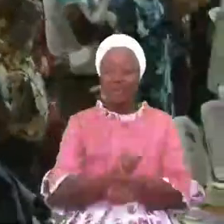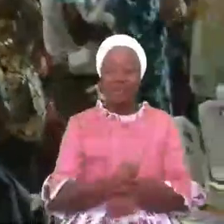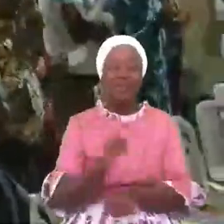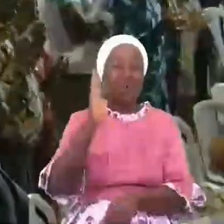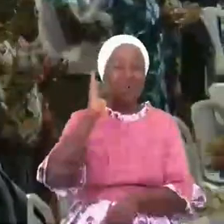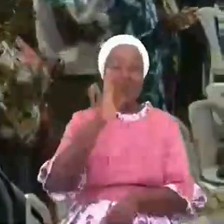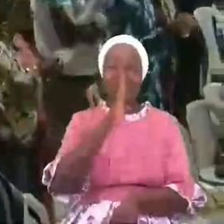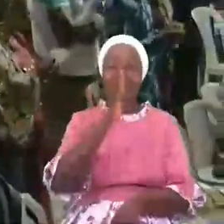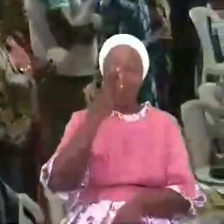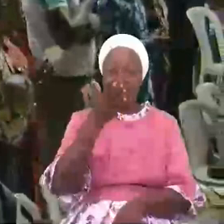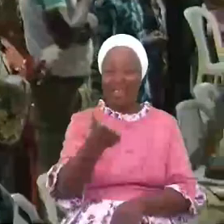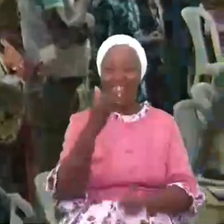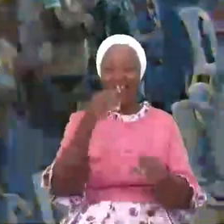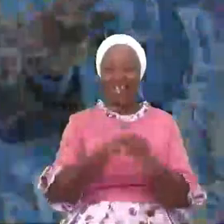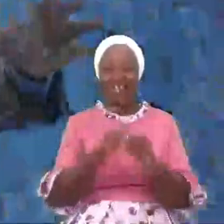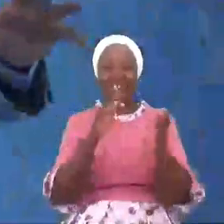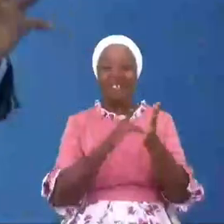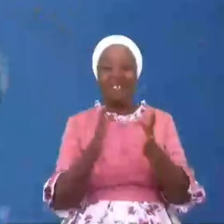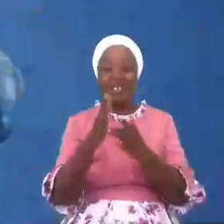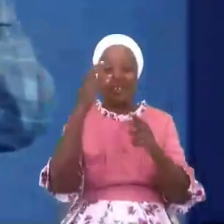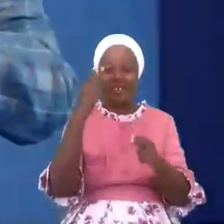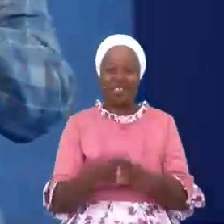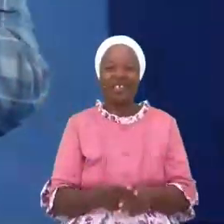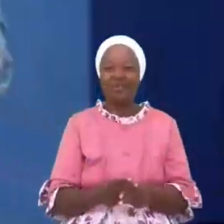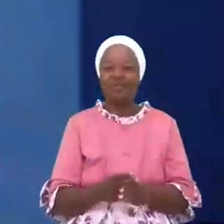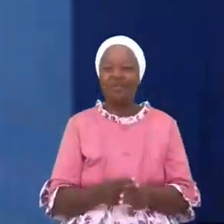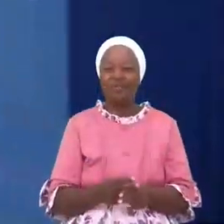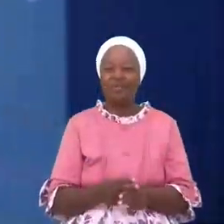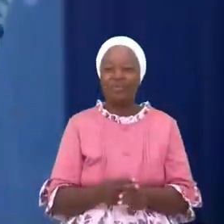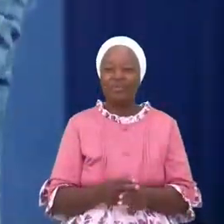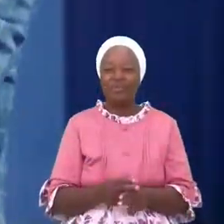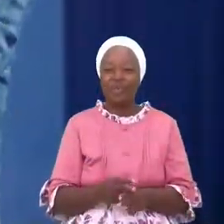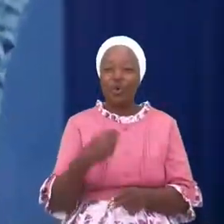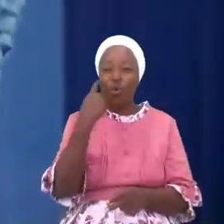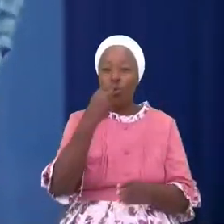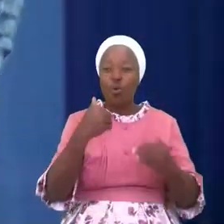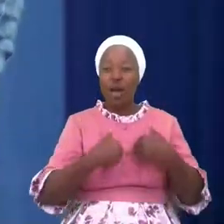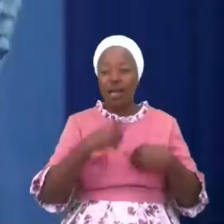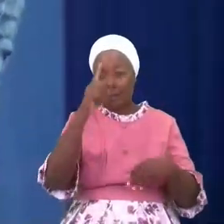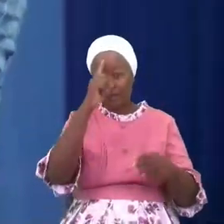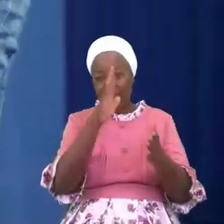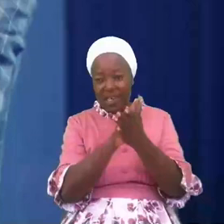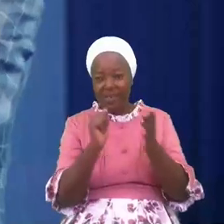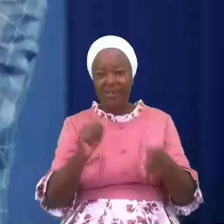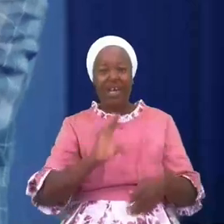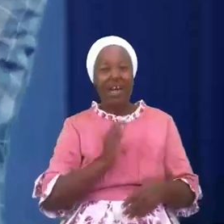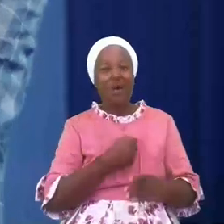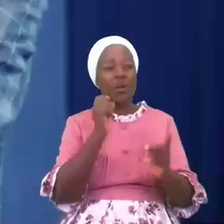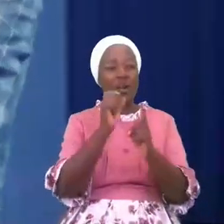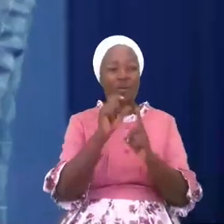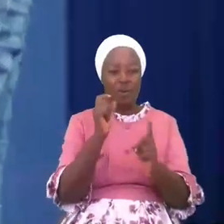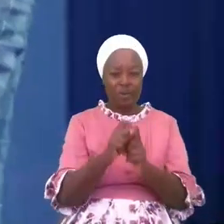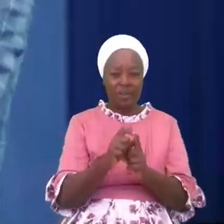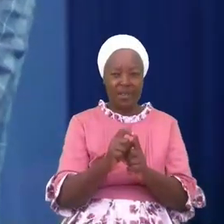sera là au nom de Jésus. Qui a cru à ce qui nous était